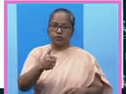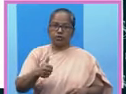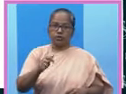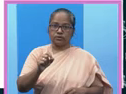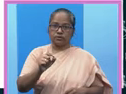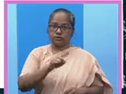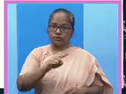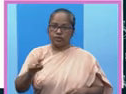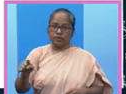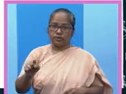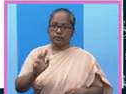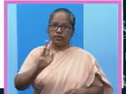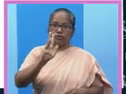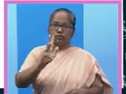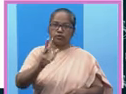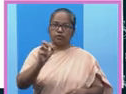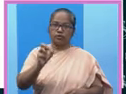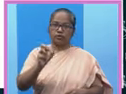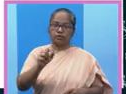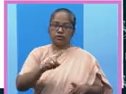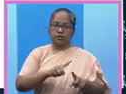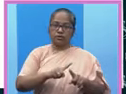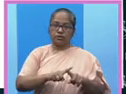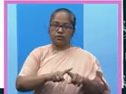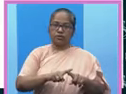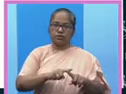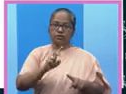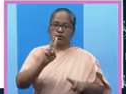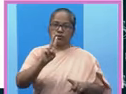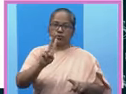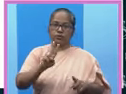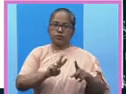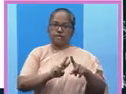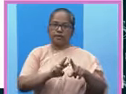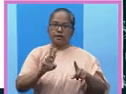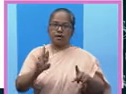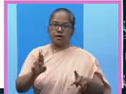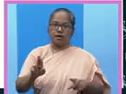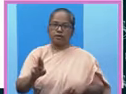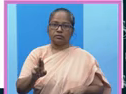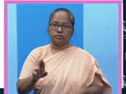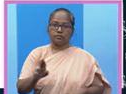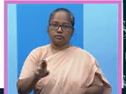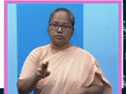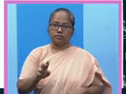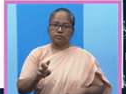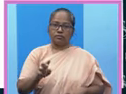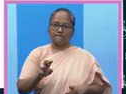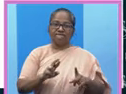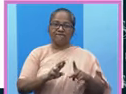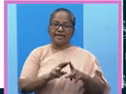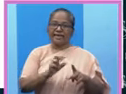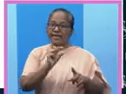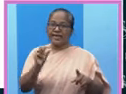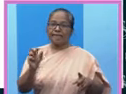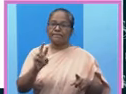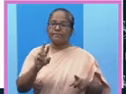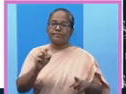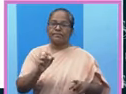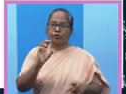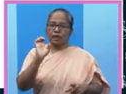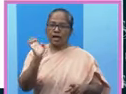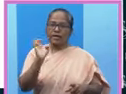360ல் 90° எனில் 2πr, அதனுடைய வில்லி நீளம் என்ன? புரிஞ்சுதா? இங்கே இதுதான் வில்லி நீளம், இங்கே